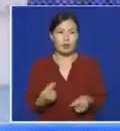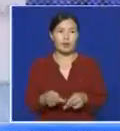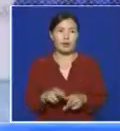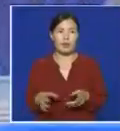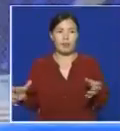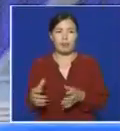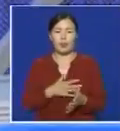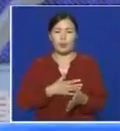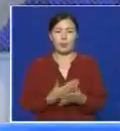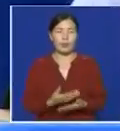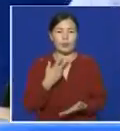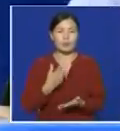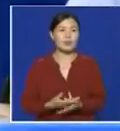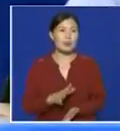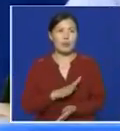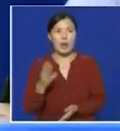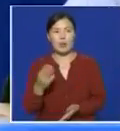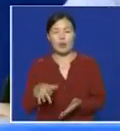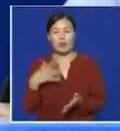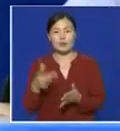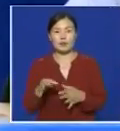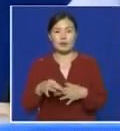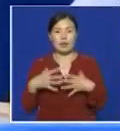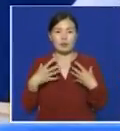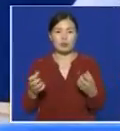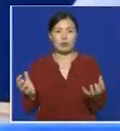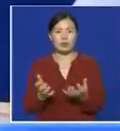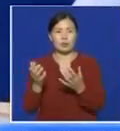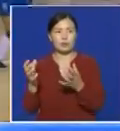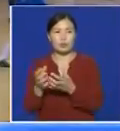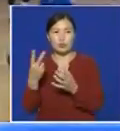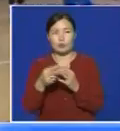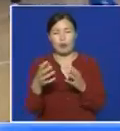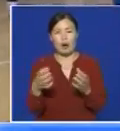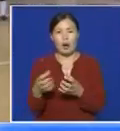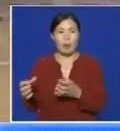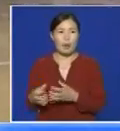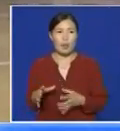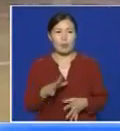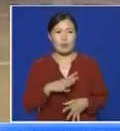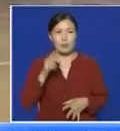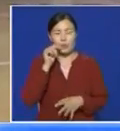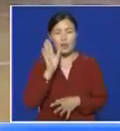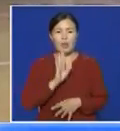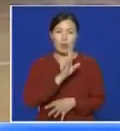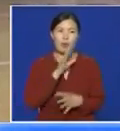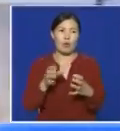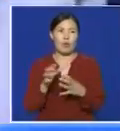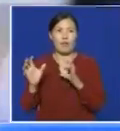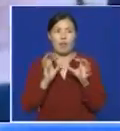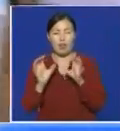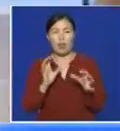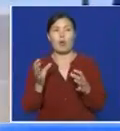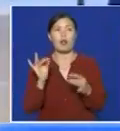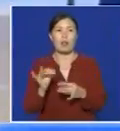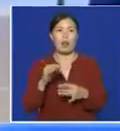бір табан жақын екендігін көрсетті. Ақтау қаласының денсаулық сақтау ұйымдарынан 20 команда жасақталып, ерлер мен әйелдерден құралған волейбол